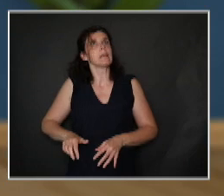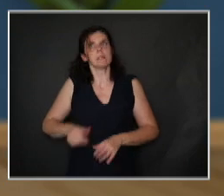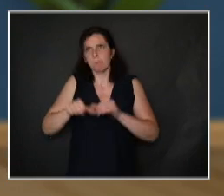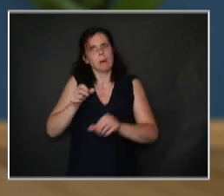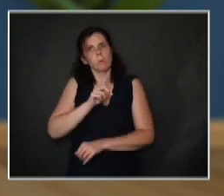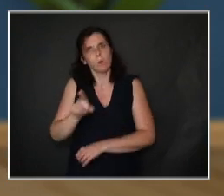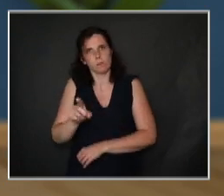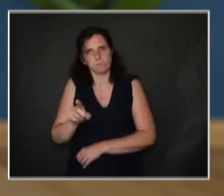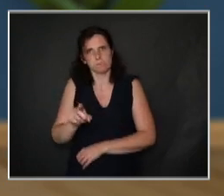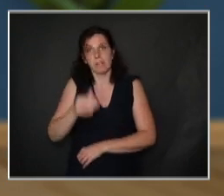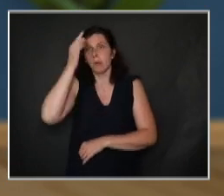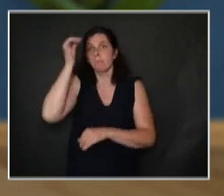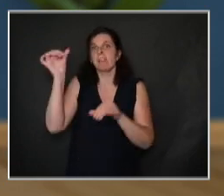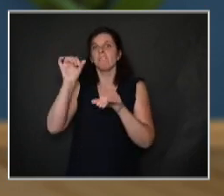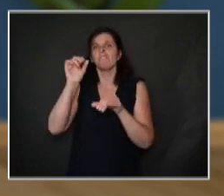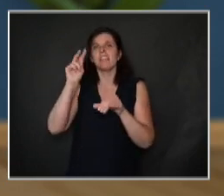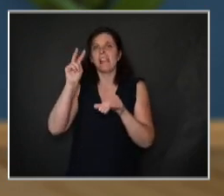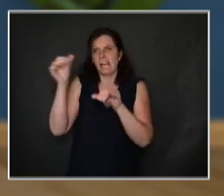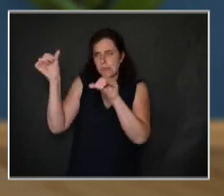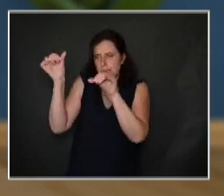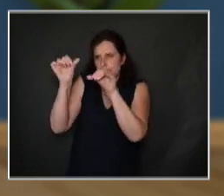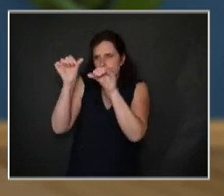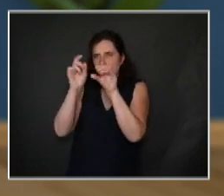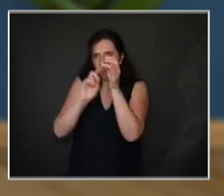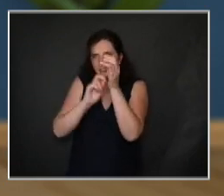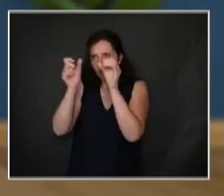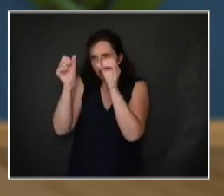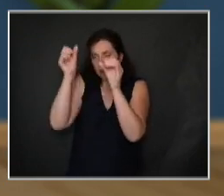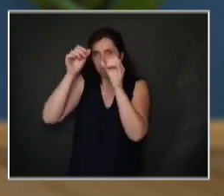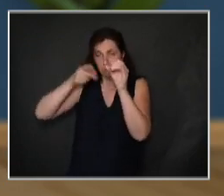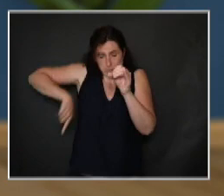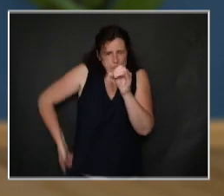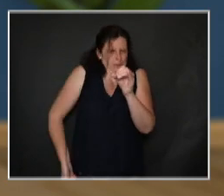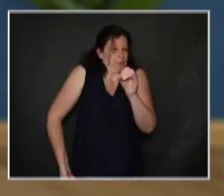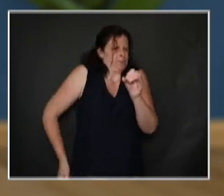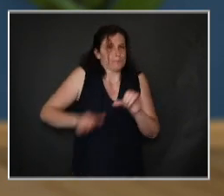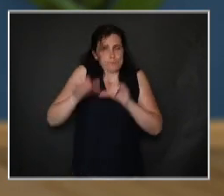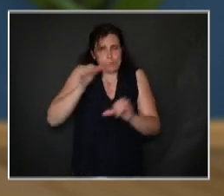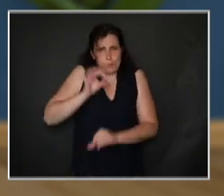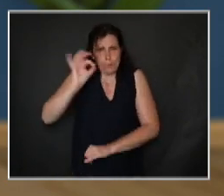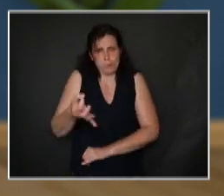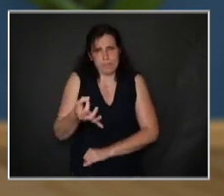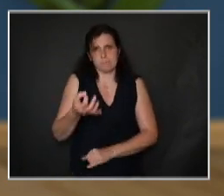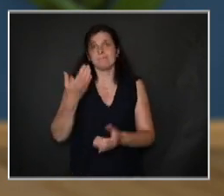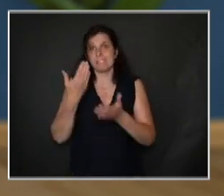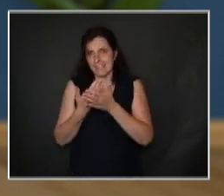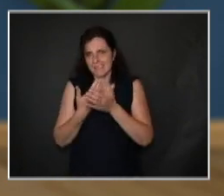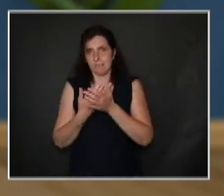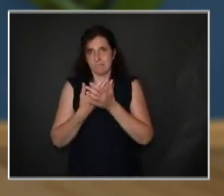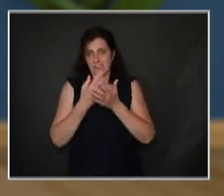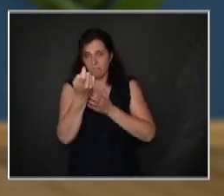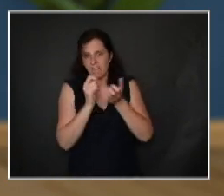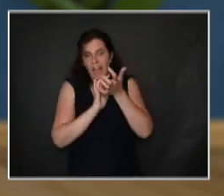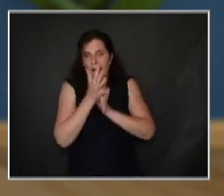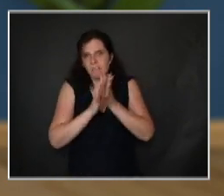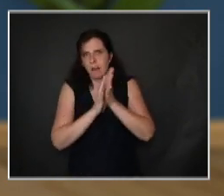douleurs. Vous prenez une goutte de vinaigre, vous lui mettez sur le nerf sciatique, il va sentir une sciatique, une véritable douleur. Oui. Donc c'est l'inflammation qui est responsable